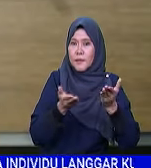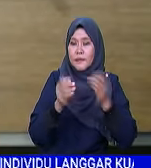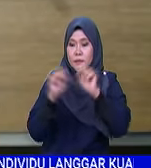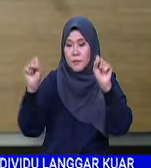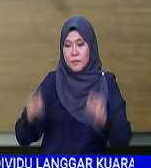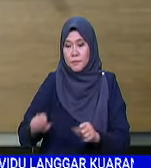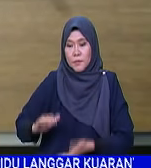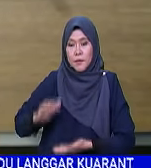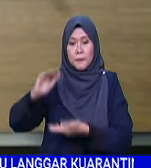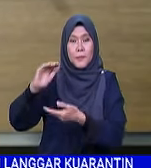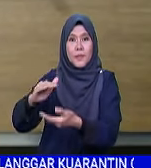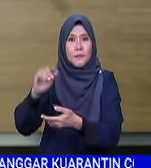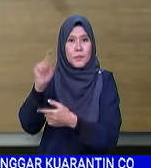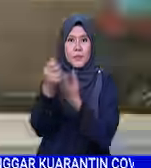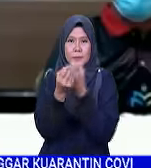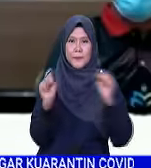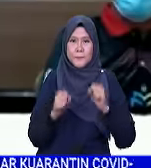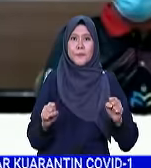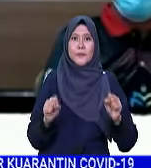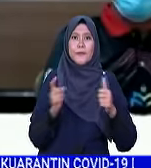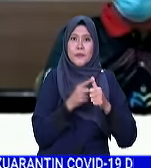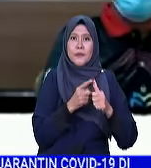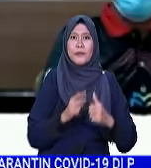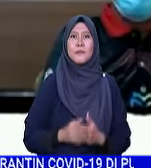sistem penyampaian haruslah bersedia terlebih dahulu.